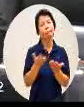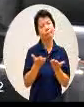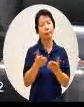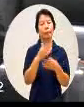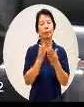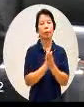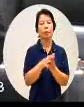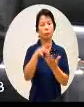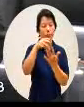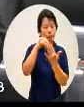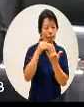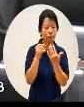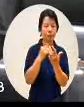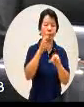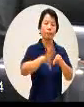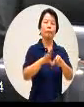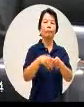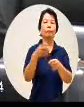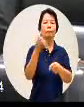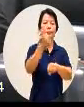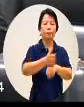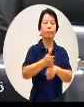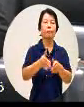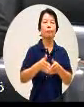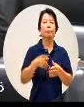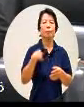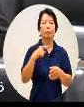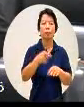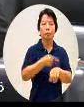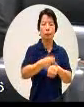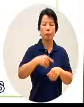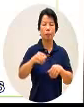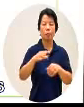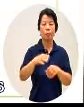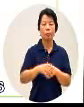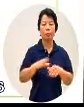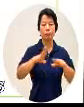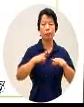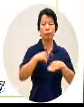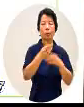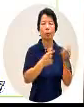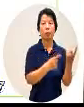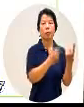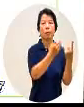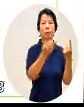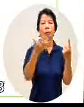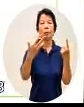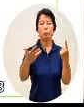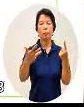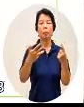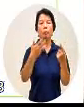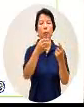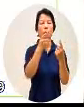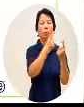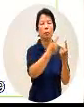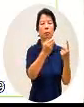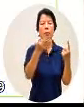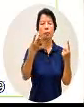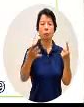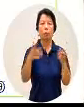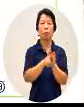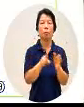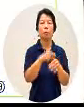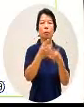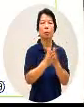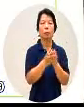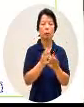選擇到南部來下一頁這是我從政的簡歷從1994年第一次開始參